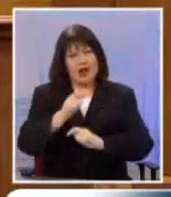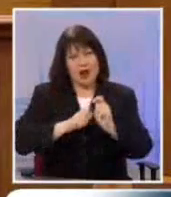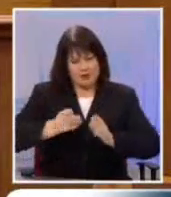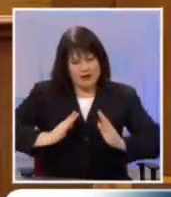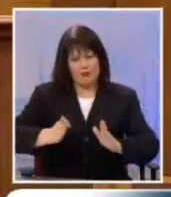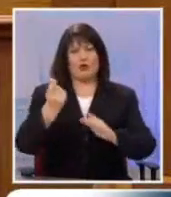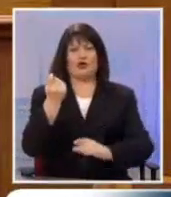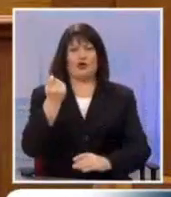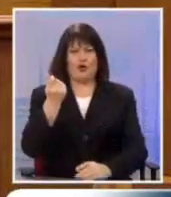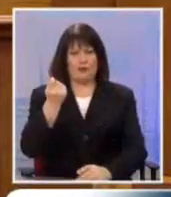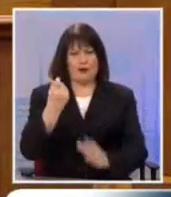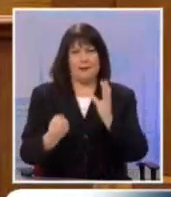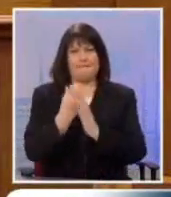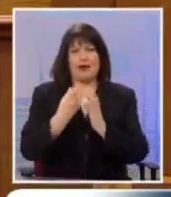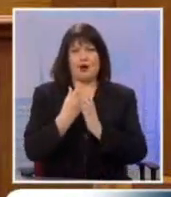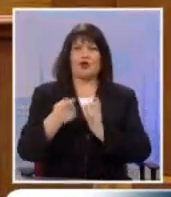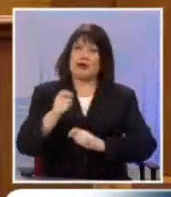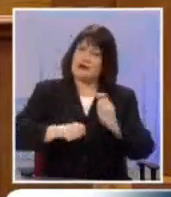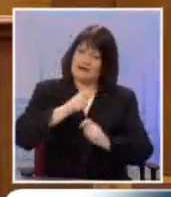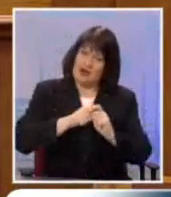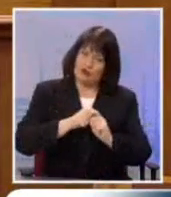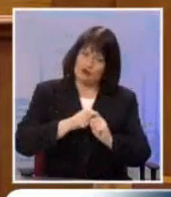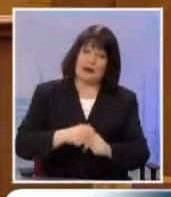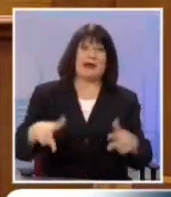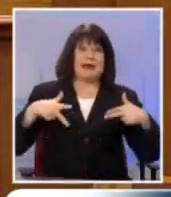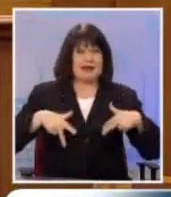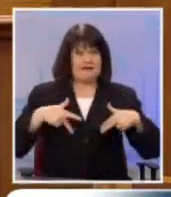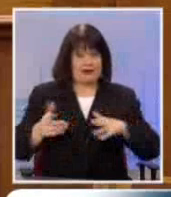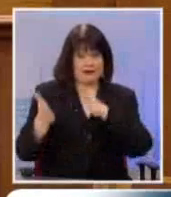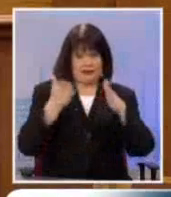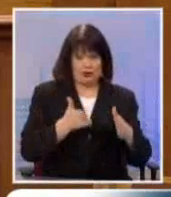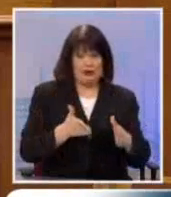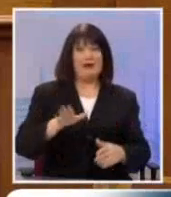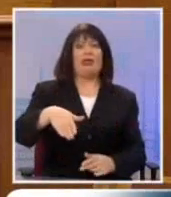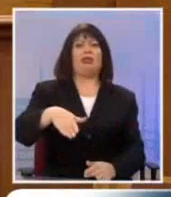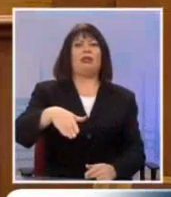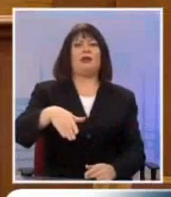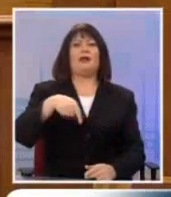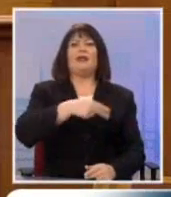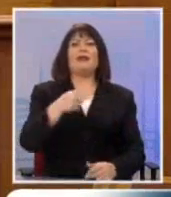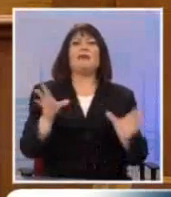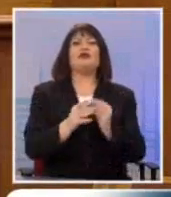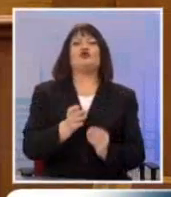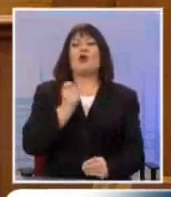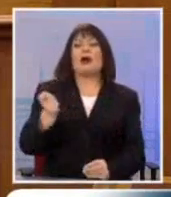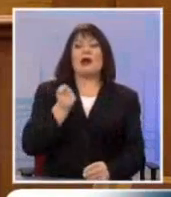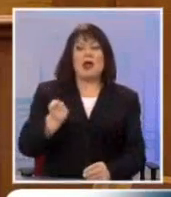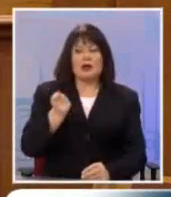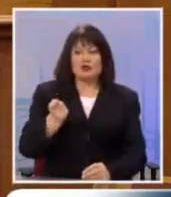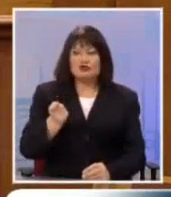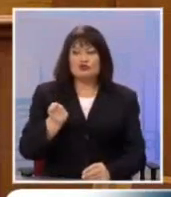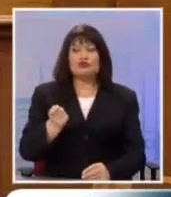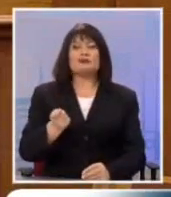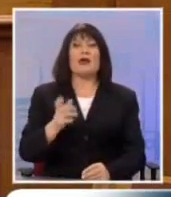προχωρήσει η οικονομία στην παραγωγική ανασυγκρότηση. Η κυβέρνηση από την άλλη, υποβαθμίζοντας το ζήτημα του χρέους και μην αρχίζοντας από